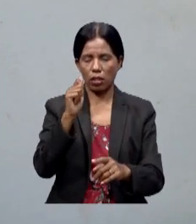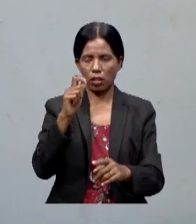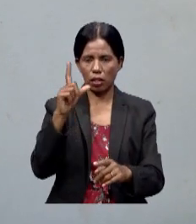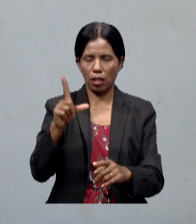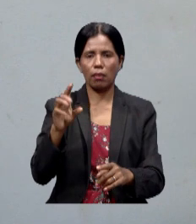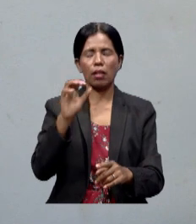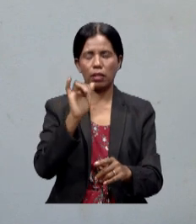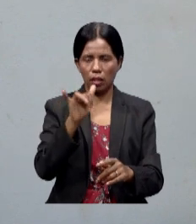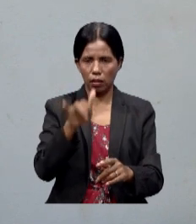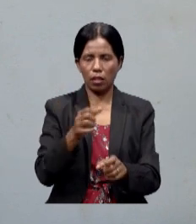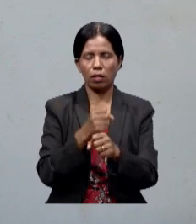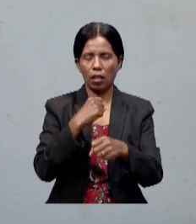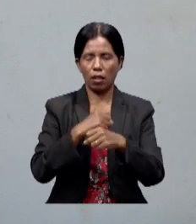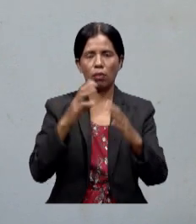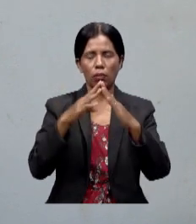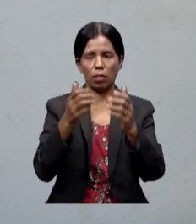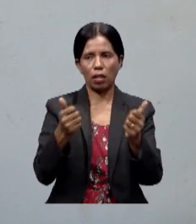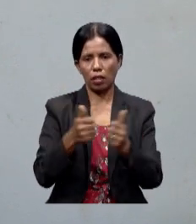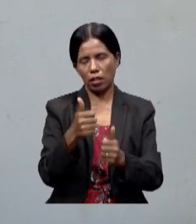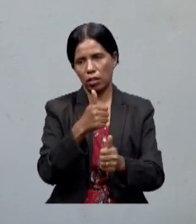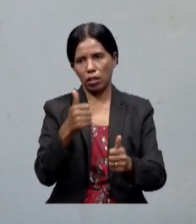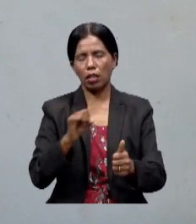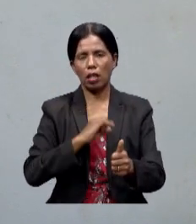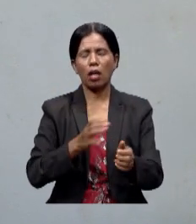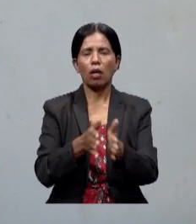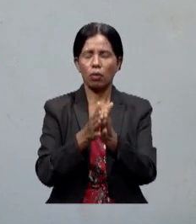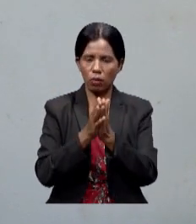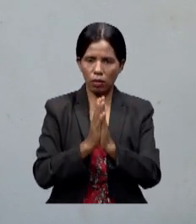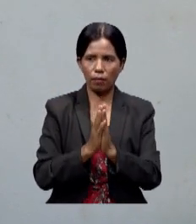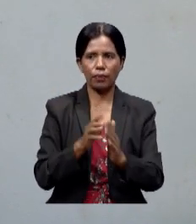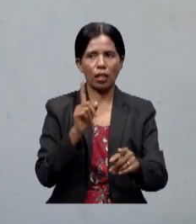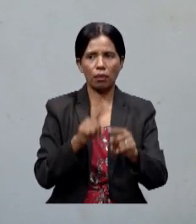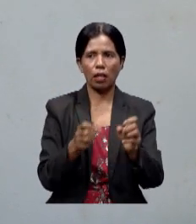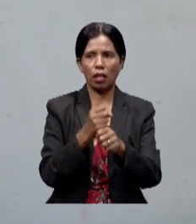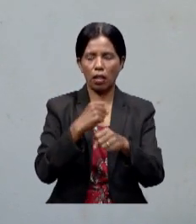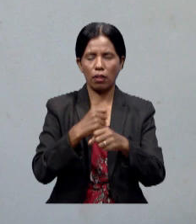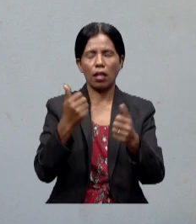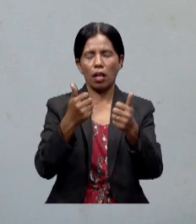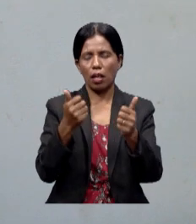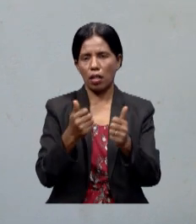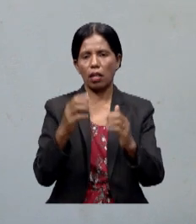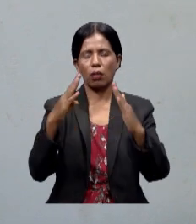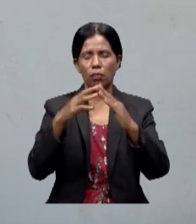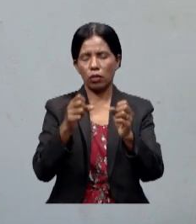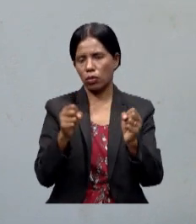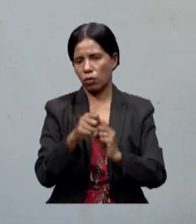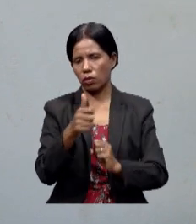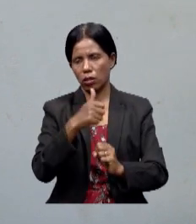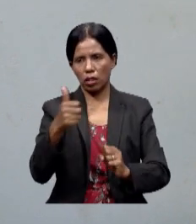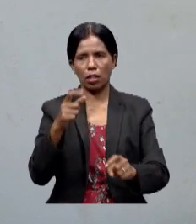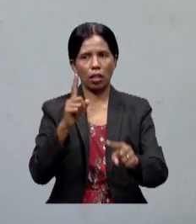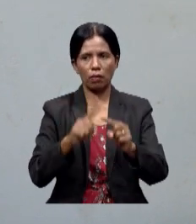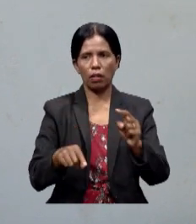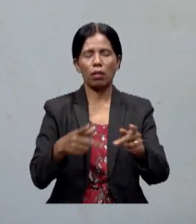bele be halu mai hale seluk bele kalai. Tambah ba mosa husu ona dia be la bele ba halfali hale seluk la bele ba halfali suku seluk la bele ba